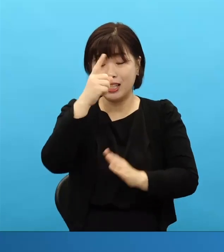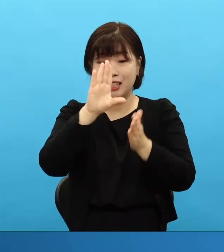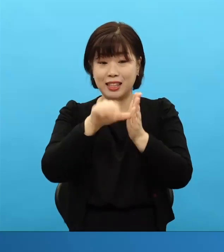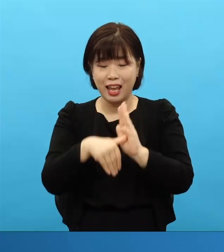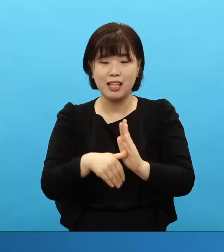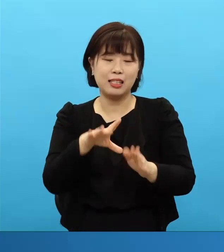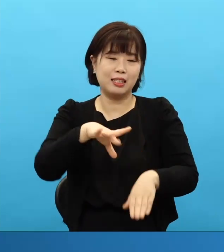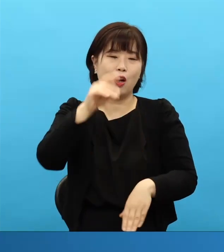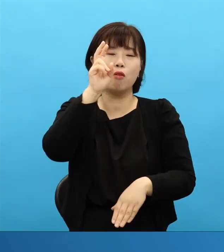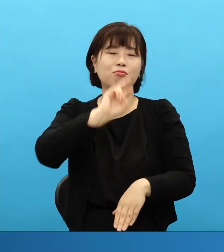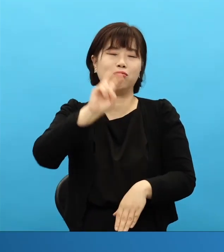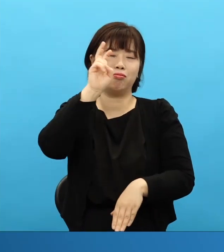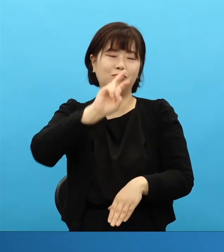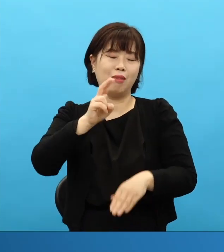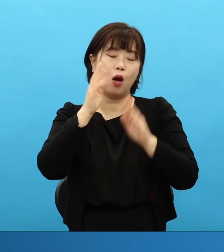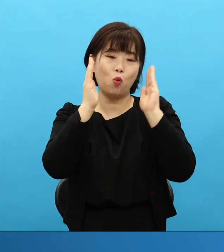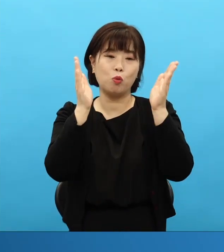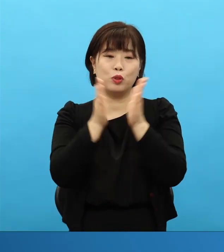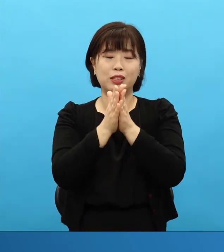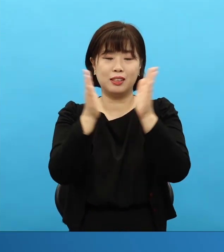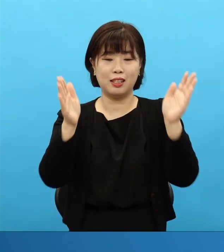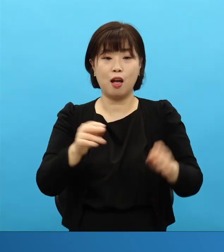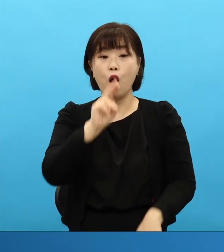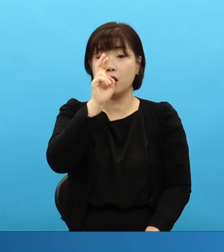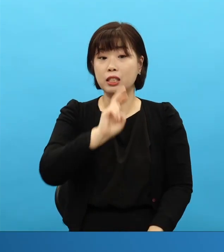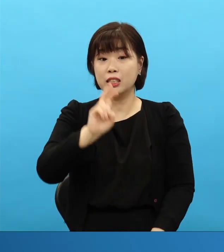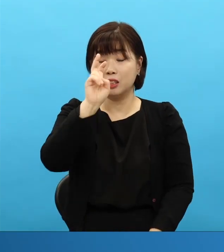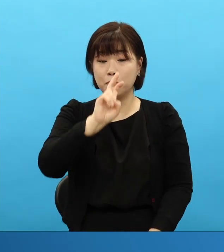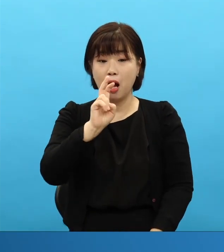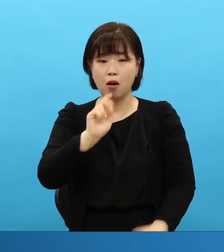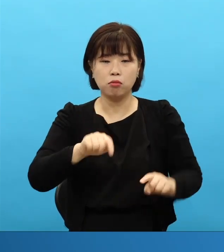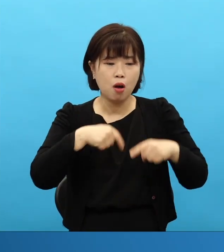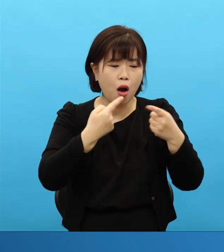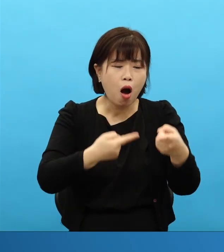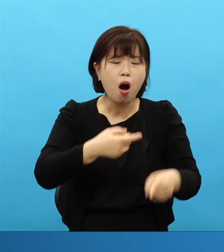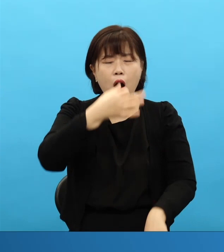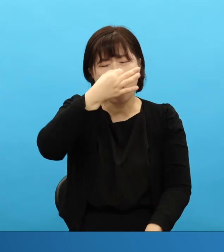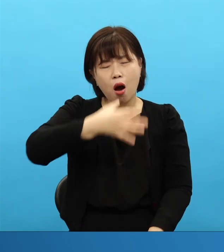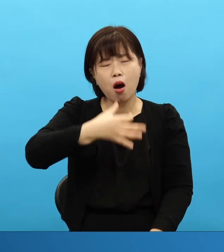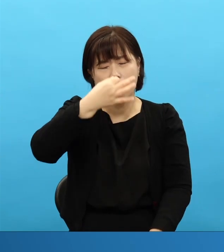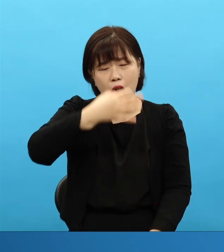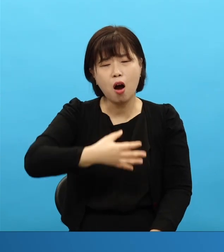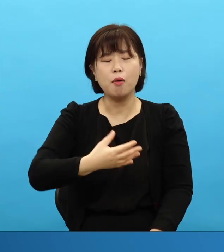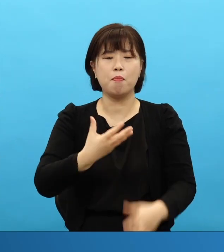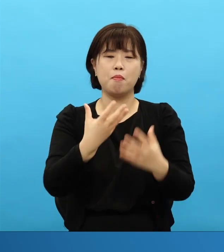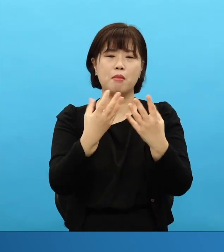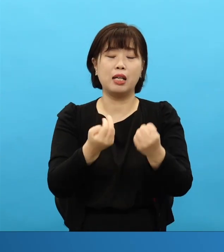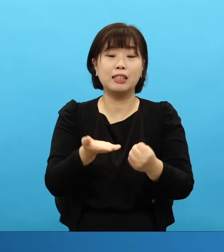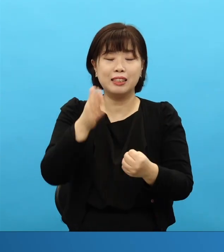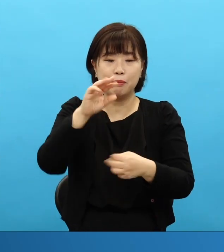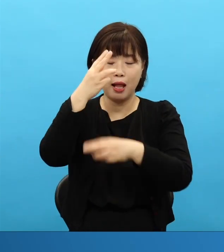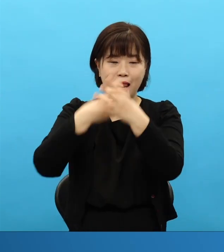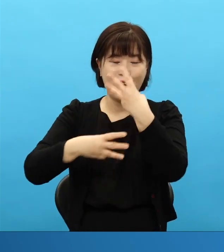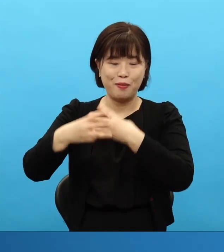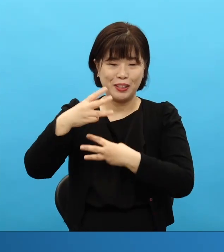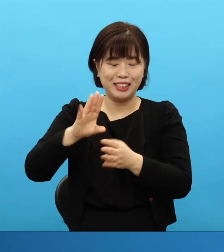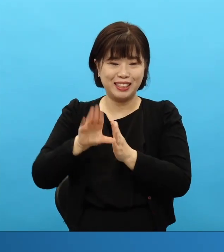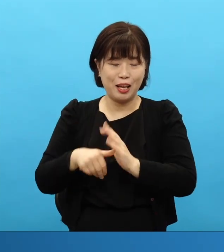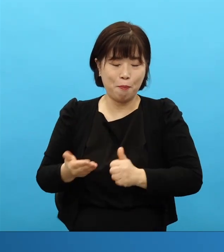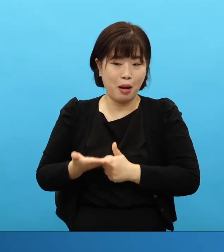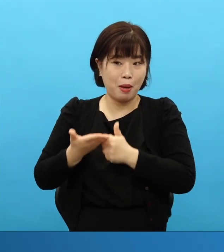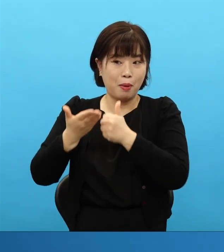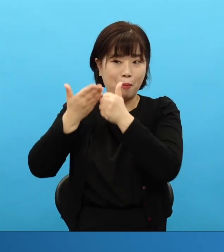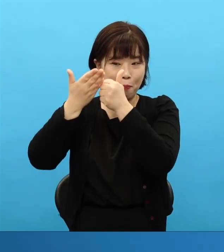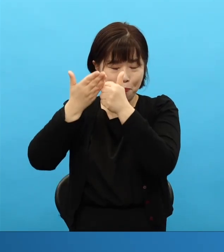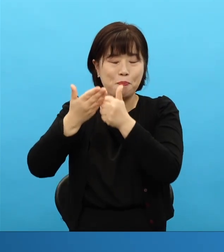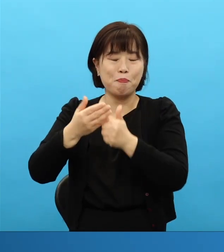되었습니다. 음악 분야의 현장은 정말 쉽지 않았습니다. 하지만 렘넌트로 자라며 받아온 훈련을 통해서